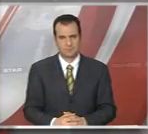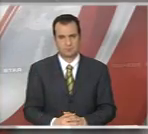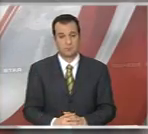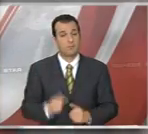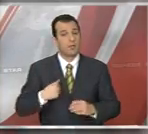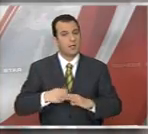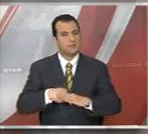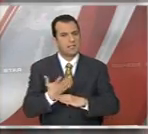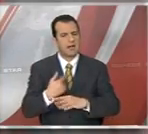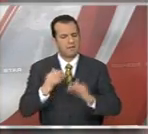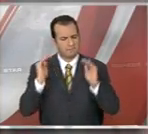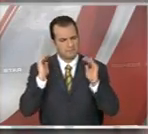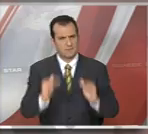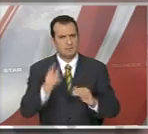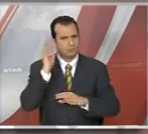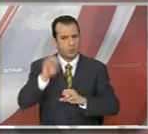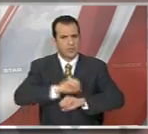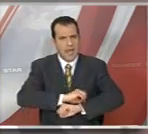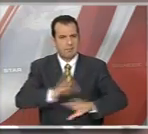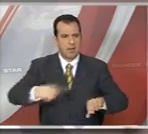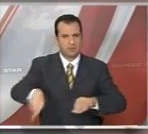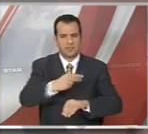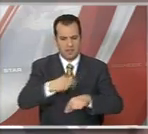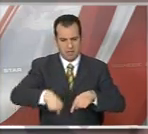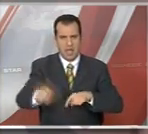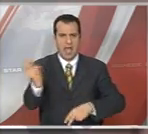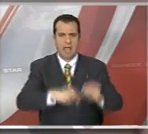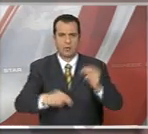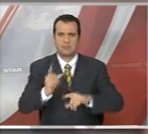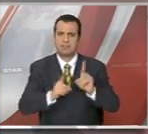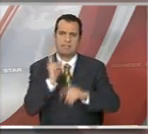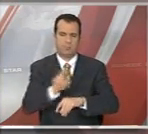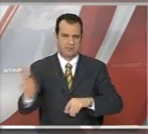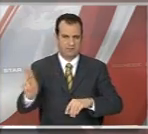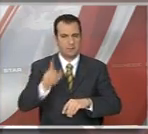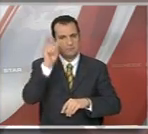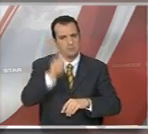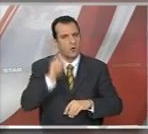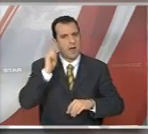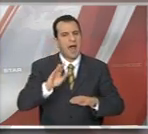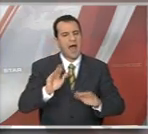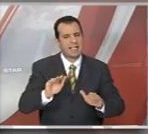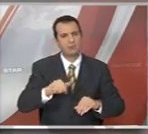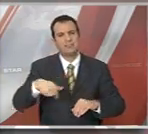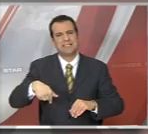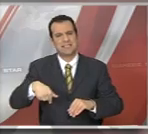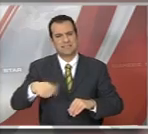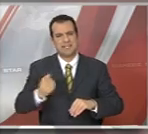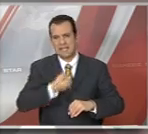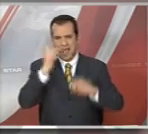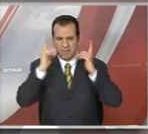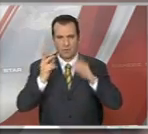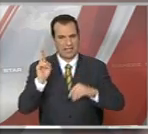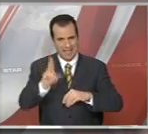το st κυρίες και κύριοι συνεχίζει την εκστρατεία ενημέρωσης των τηλεθεατών ενόψη εκλογών κοντά μας σήμερα είναι ο κύριος άγγελος τσιγκρής υποψήφιος βουλευτής της νέας